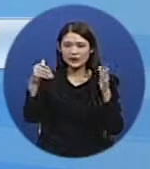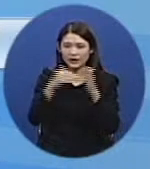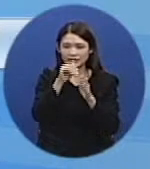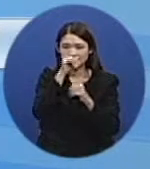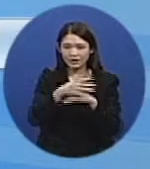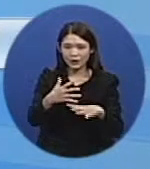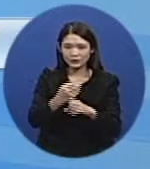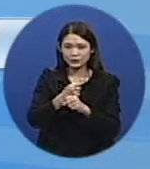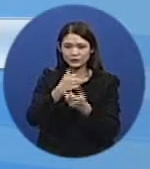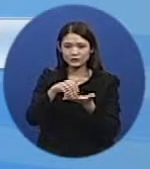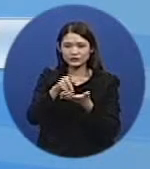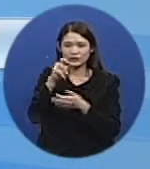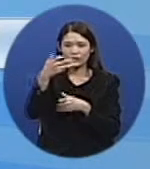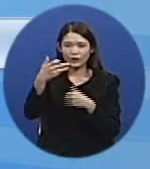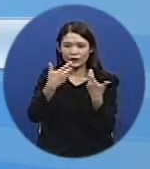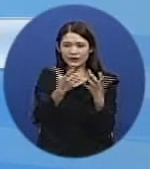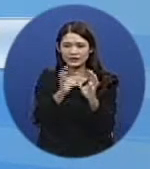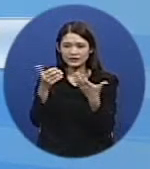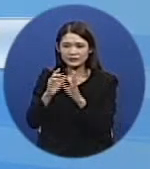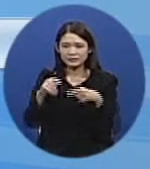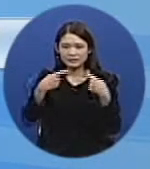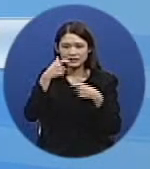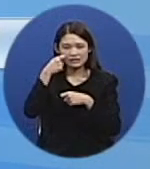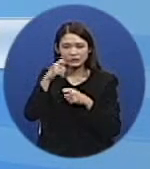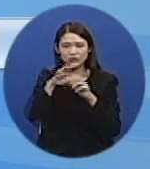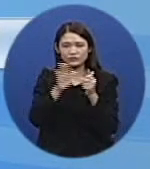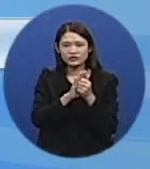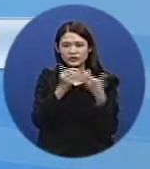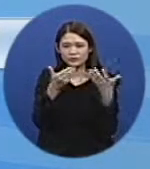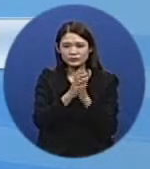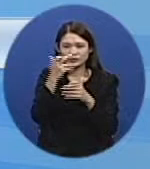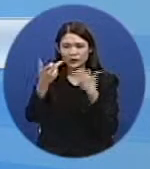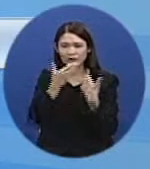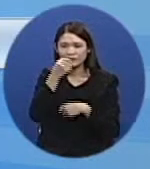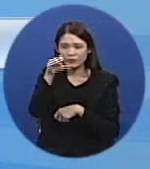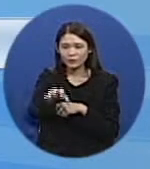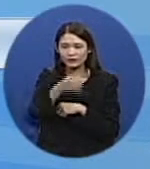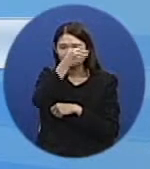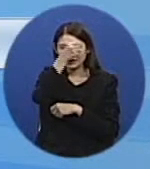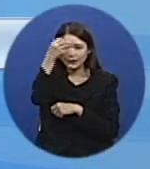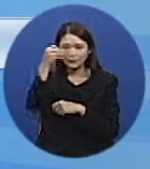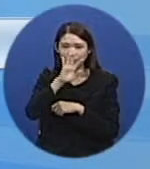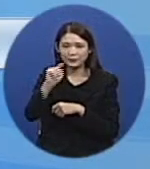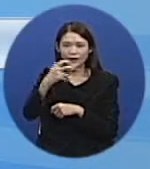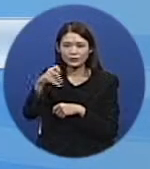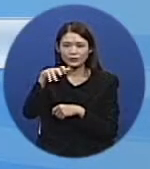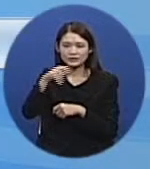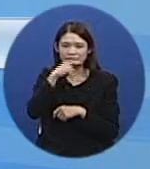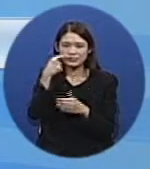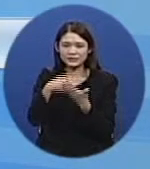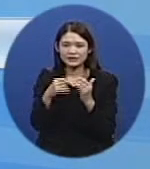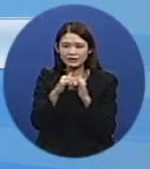총 18개 팀이 참가하며 일본군 위안부, 형제복지원, 삼성반도체 피해 노동자 등에 관한 인권